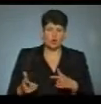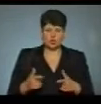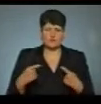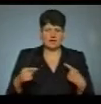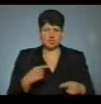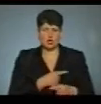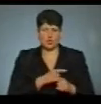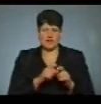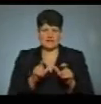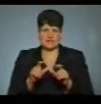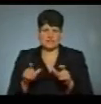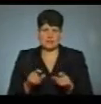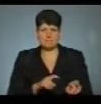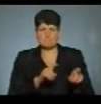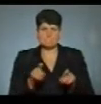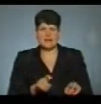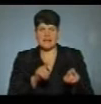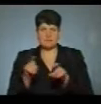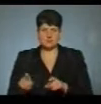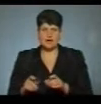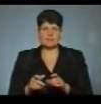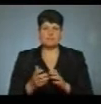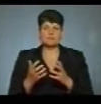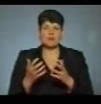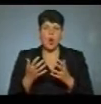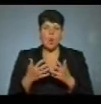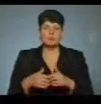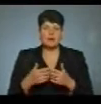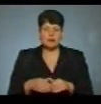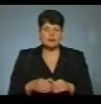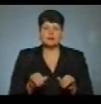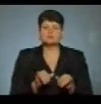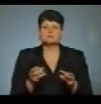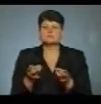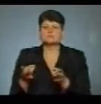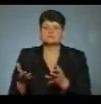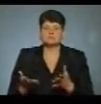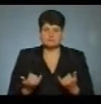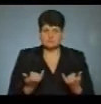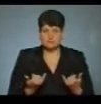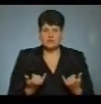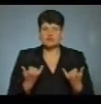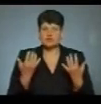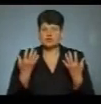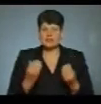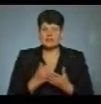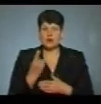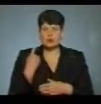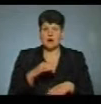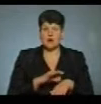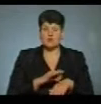закладів якраз переміщати те обладнання, яке необхідне буде для цього. На сьогоднішній день є одна хвора